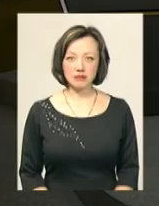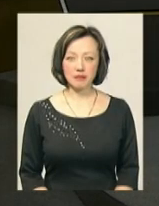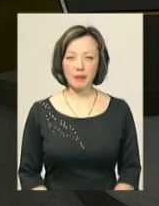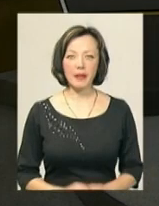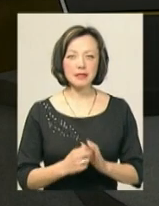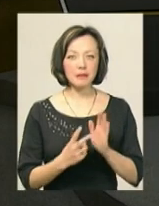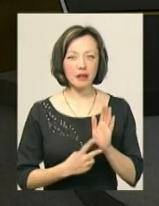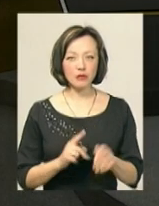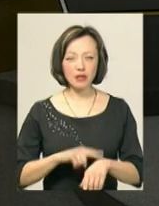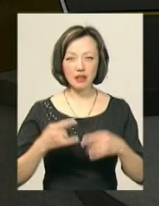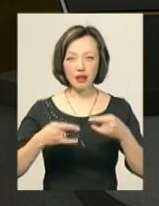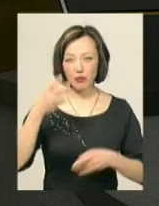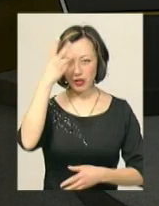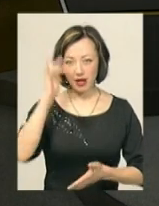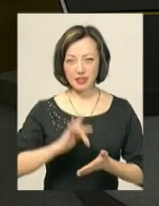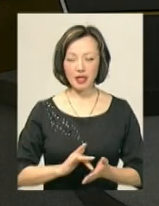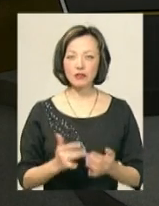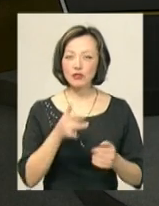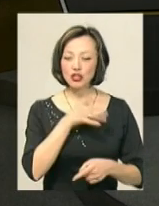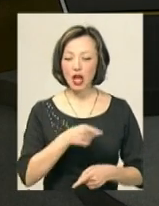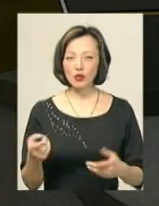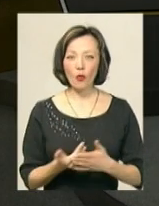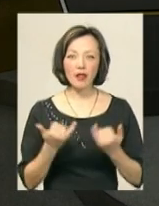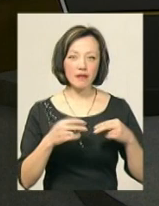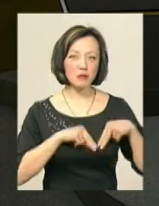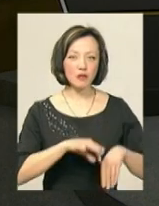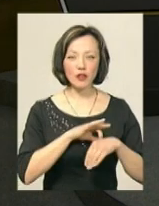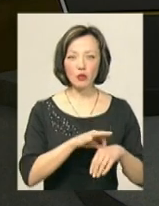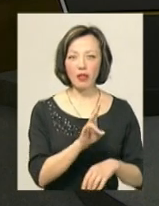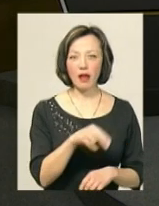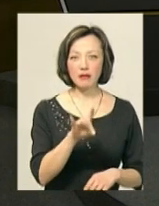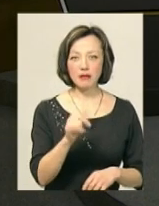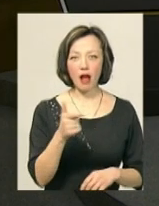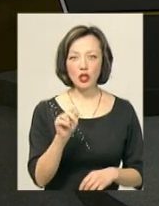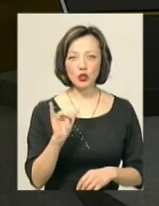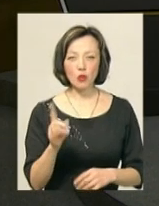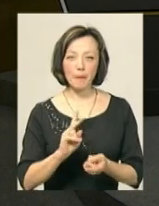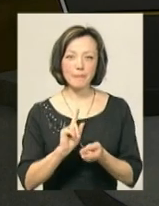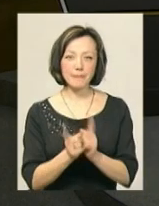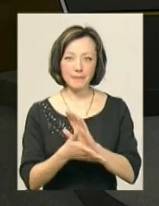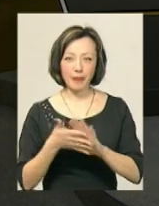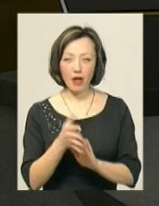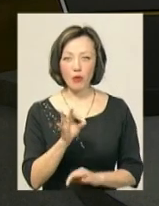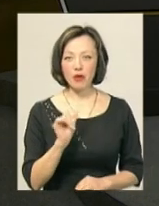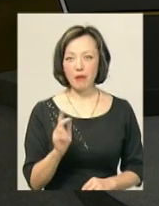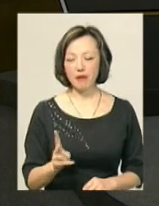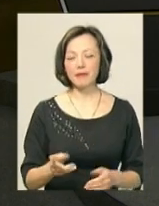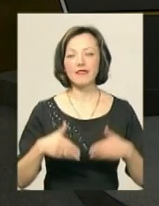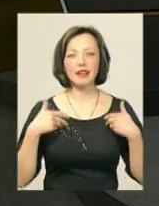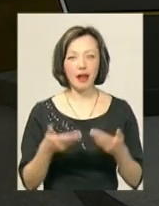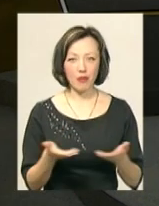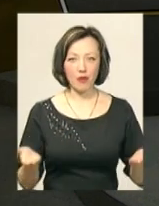17 на годиннику на телеканалі «Поділля Центр» «Час новин». У студії працюють ведуча Надія Драганчук та диктор жестової мови Ольга Рибак.